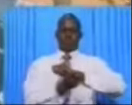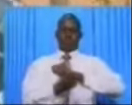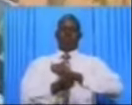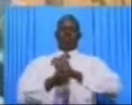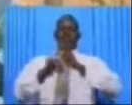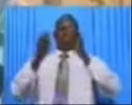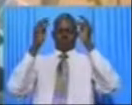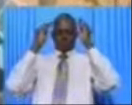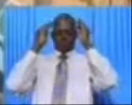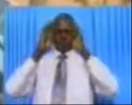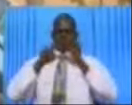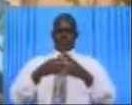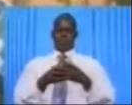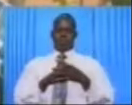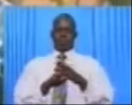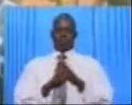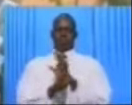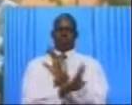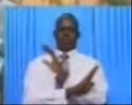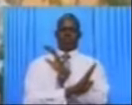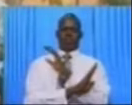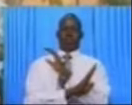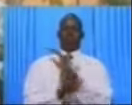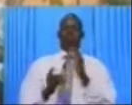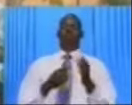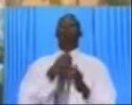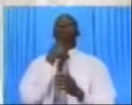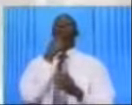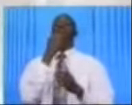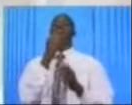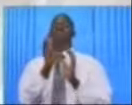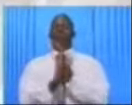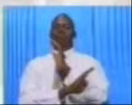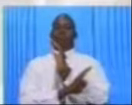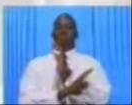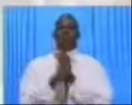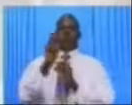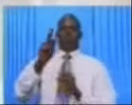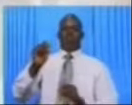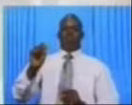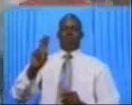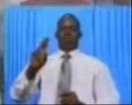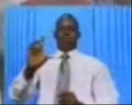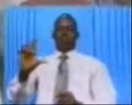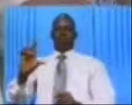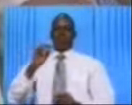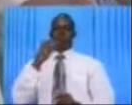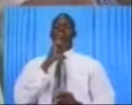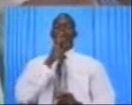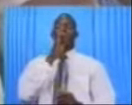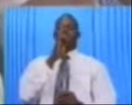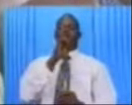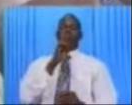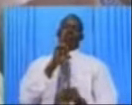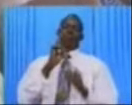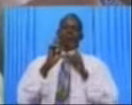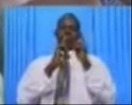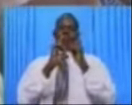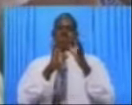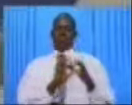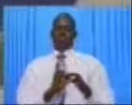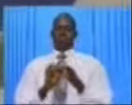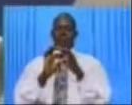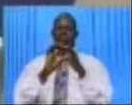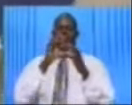Bagré en société d'économie mixte dénommée Bagripol, qui est axé sur un partenariat